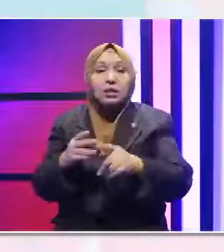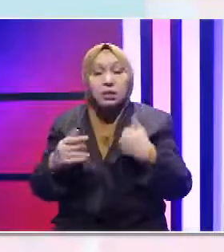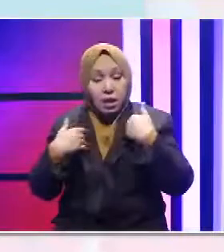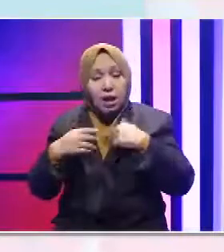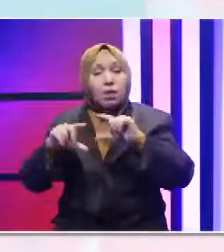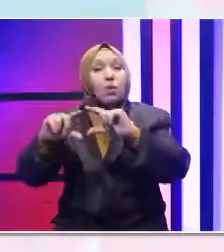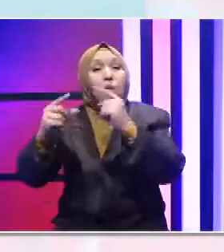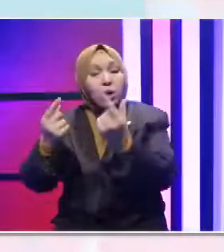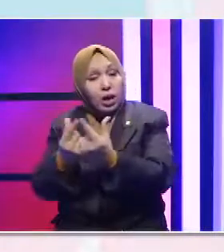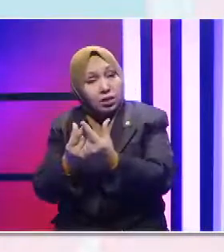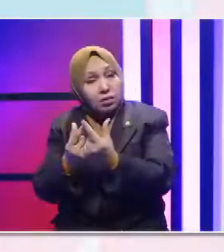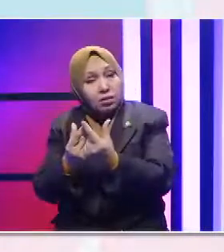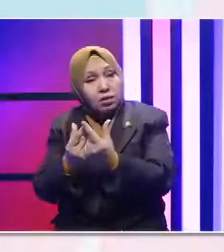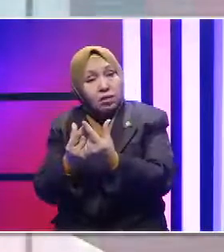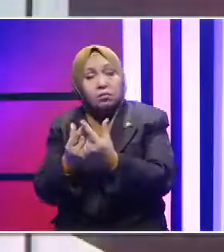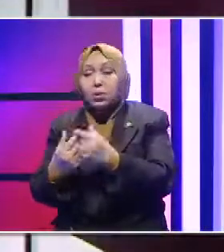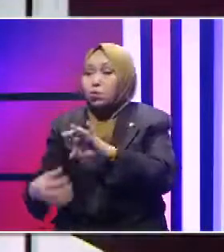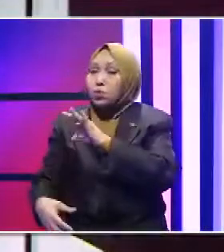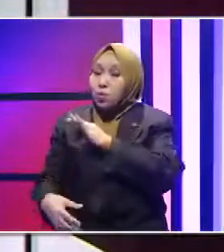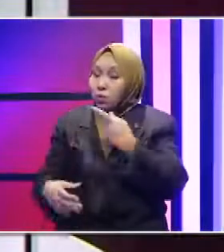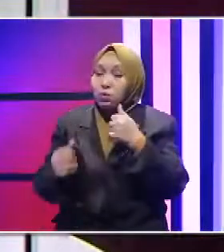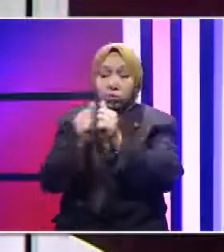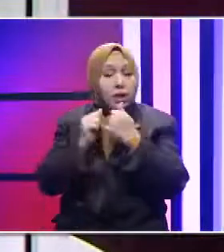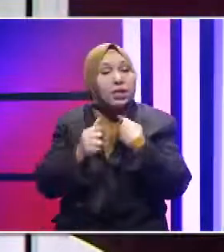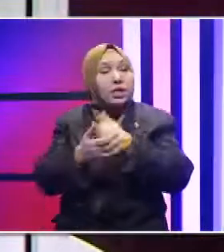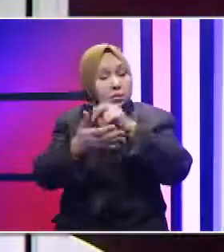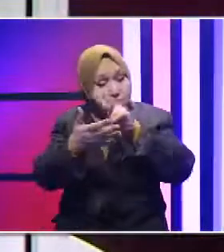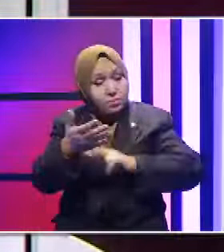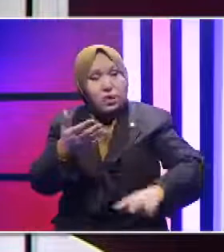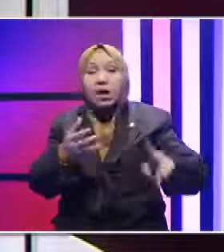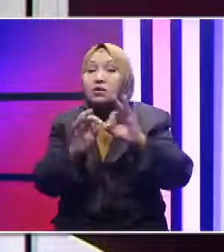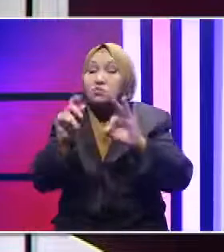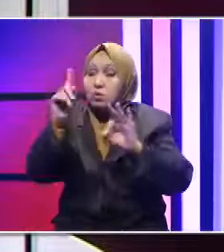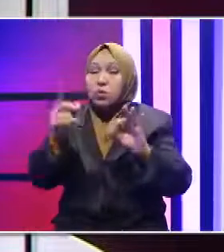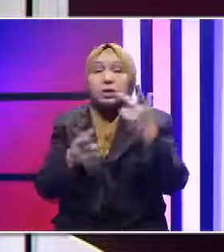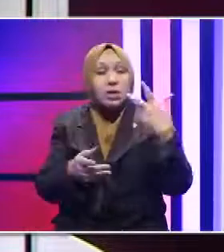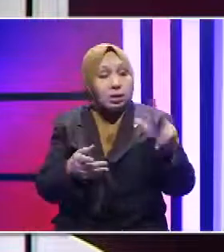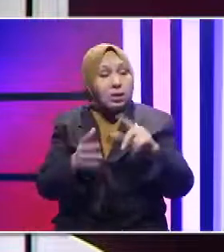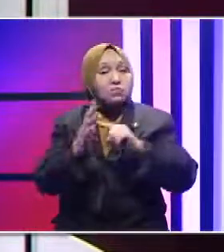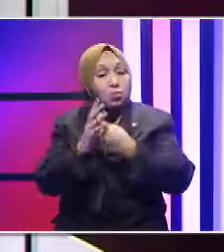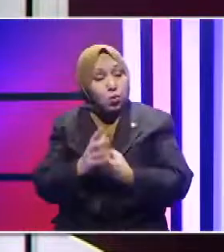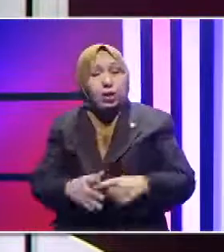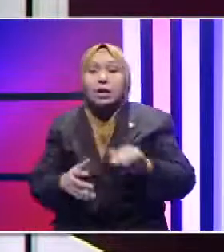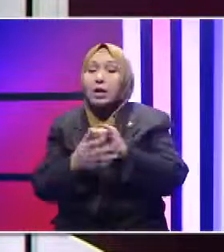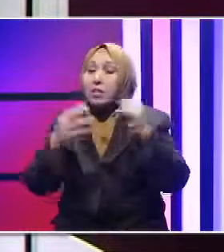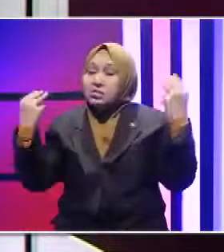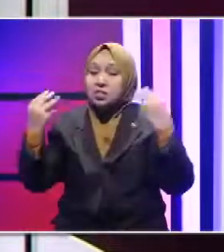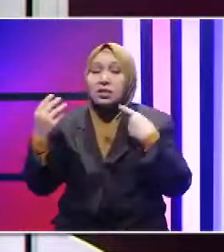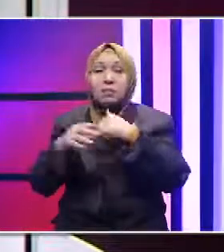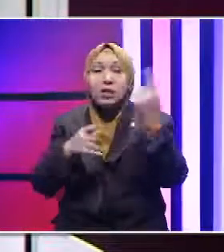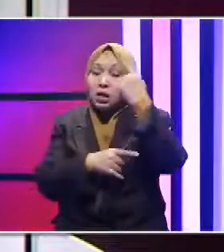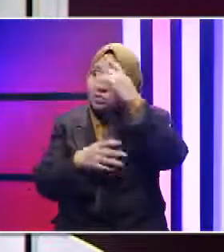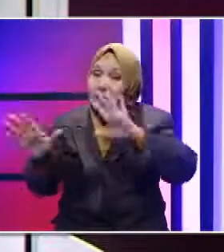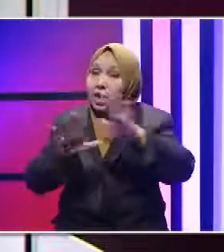adalah golongan yang beruntung. Mari sama-sama kita baca ayat 1 hingga 13 memulakan majlis kita pada hari ini. Jangan lupa tuan-tuan untuk